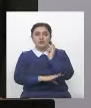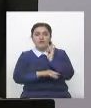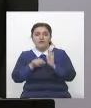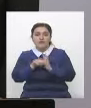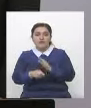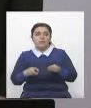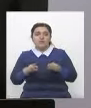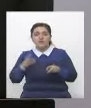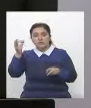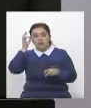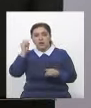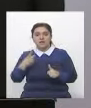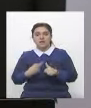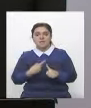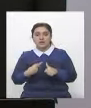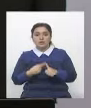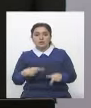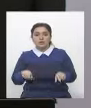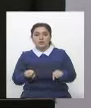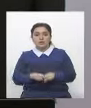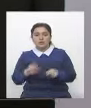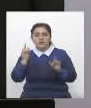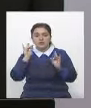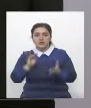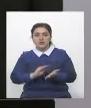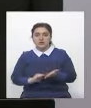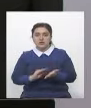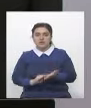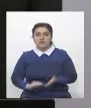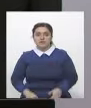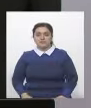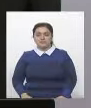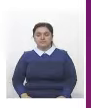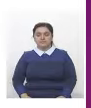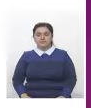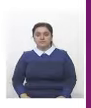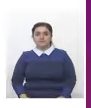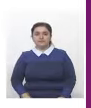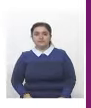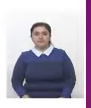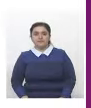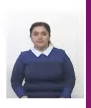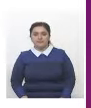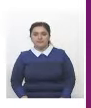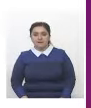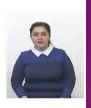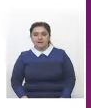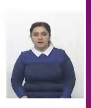печи? Вспомните, как называется такой прием в звукописи.